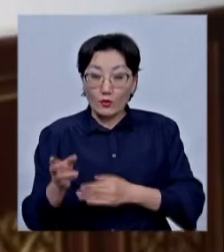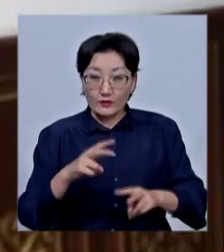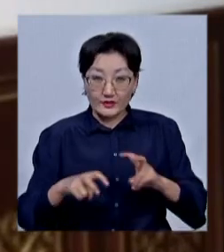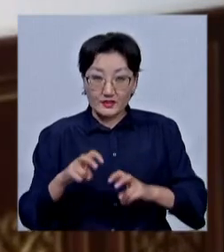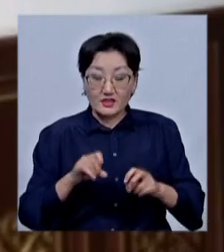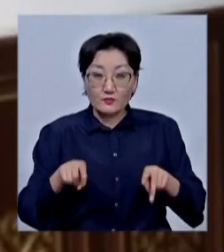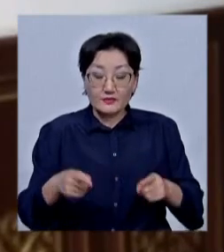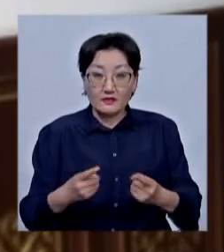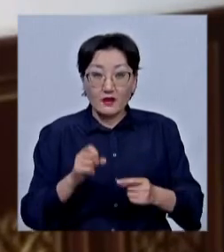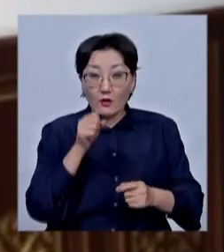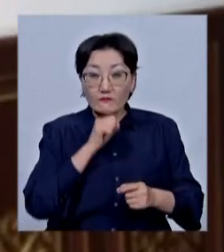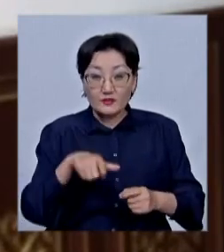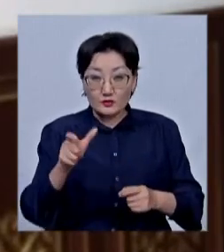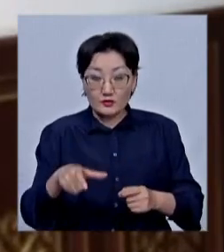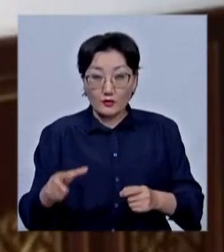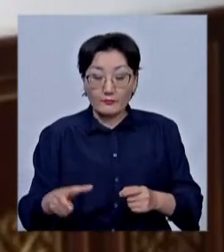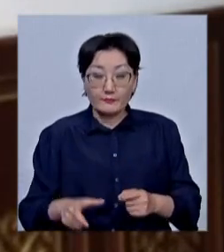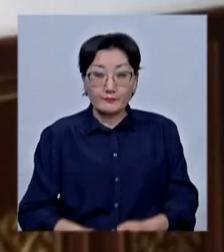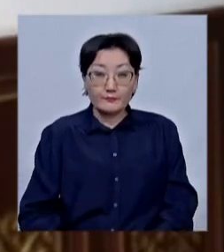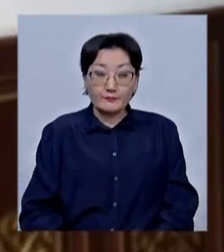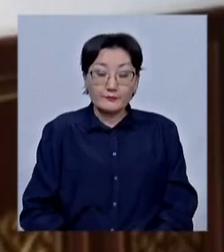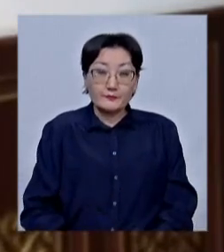и задержание подозреваемых в нападении.